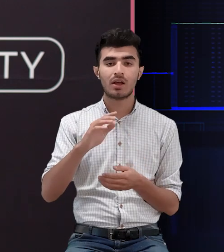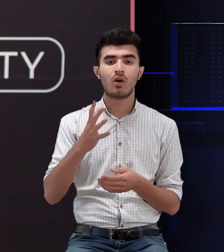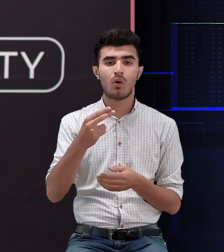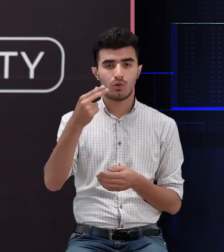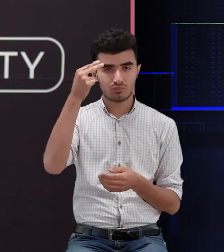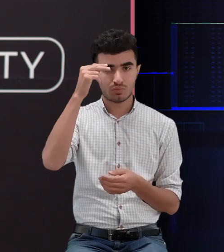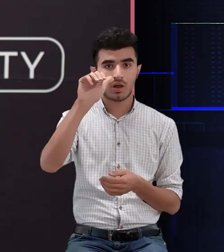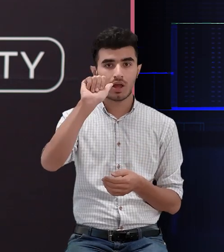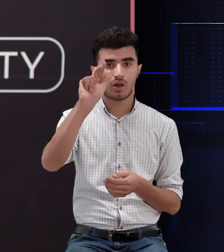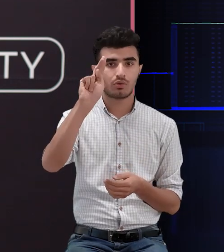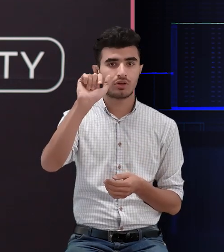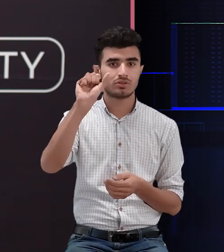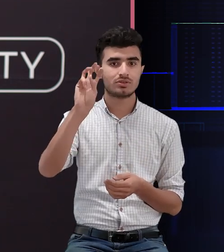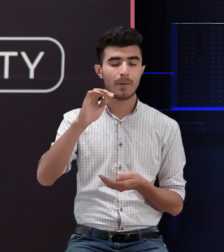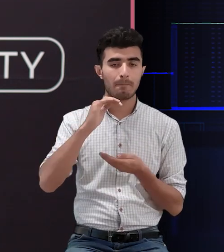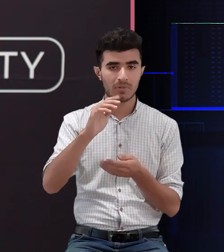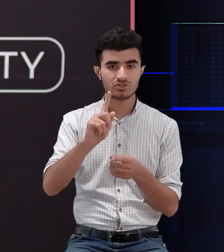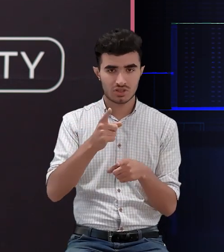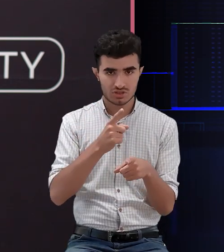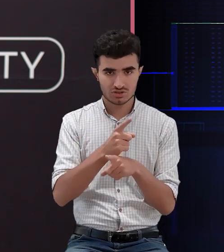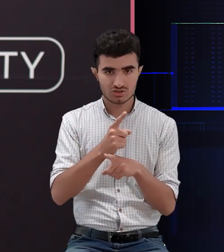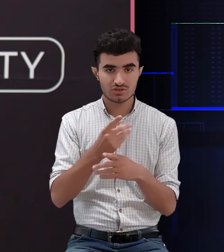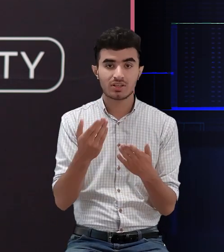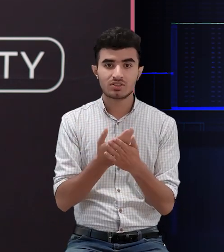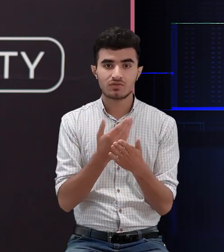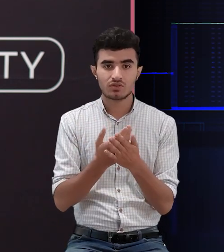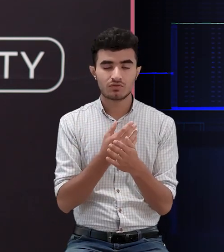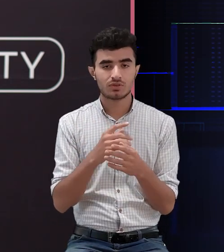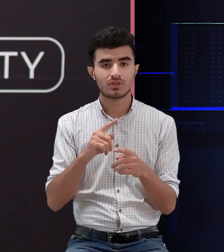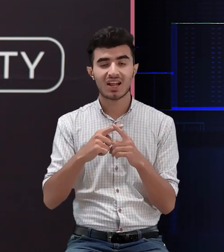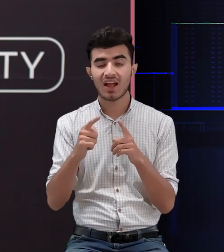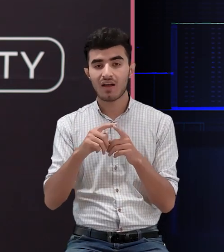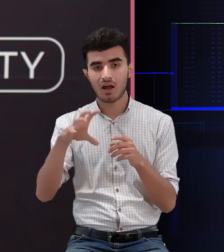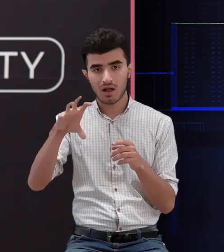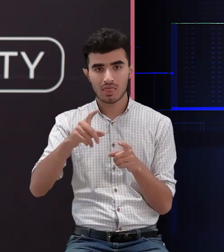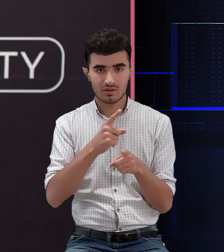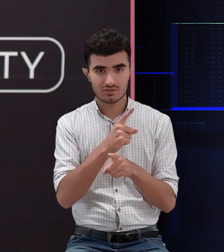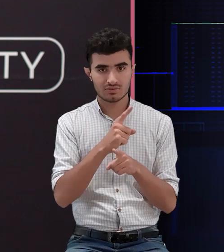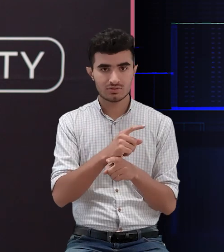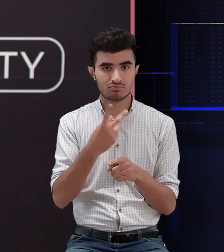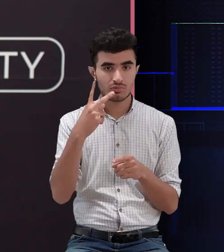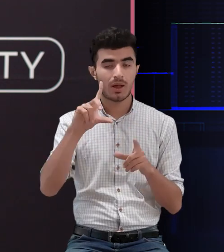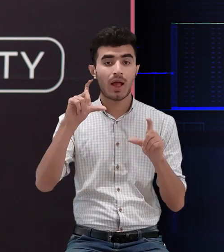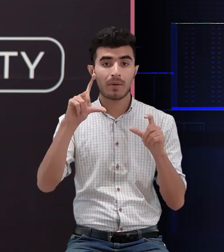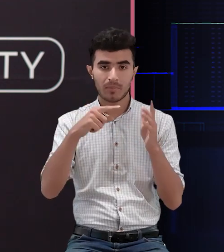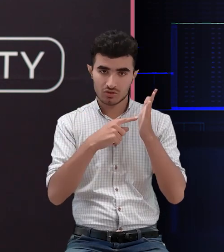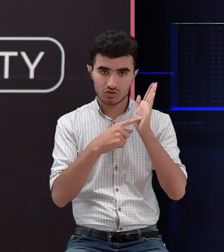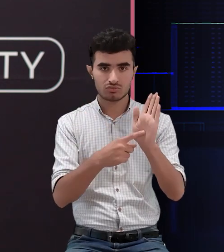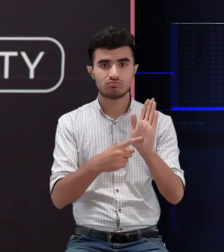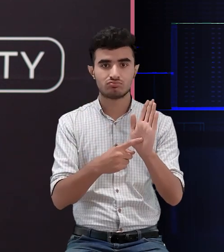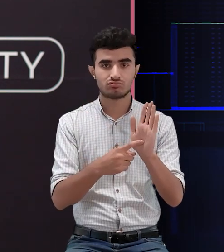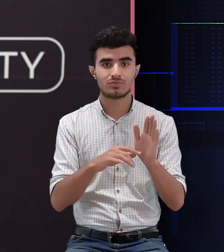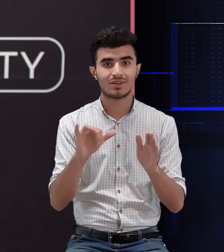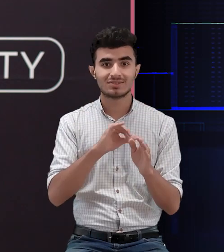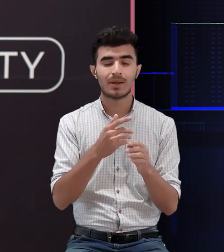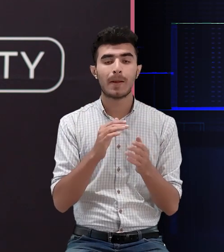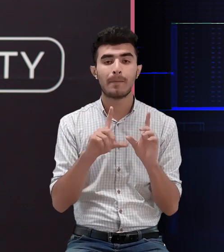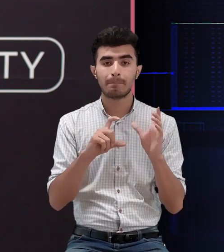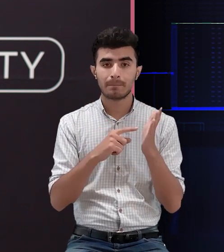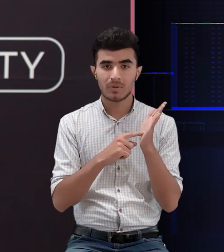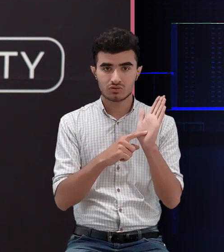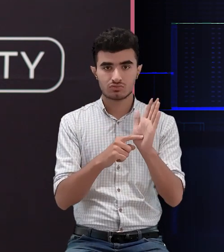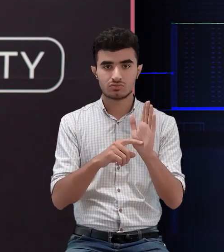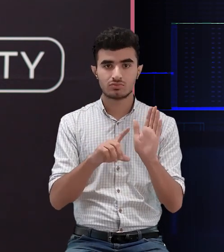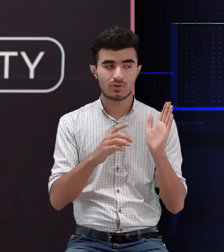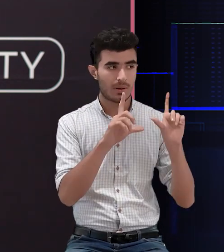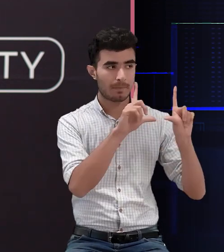डिफरेंट तरीक़ों से, मुख्तलिफ़ तरीक़ों से सिखाना पड़े, जैसे कि विजुअल्स के साथ आप उधर तस्वीर लगाएं